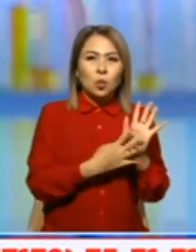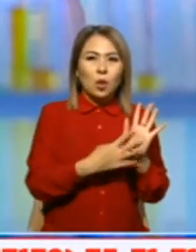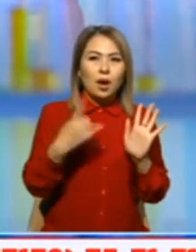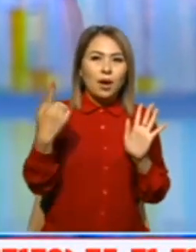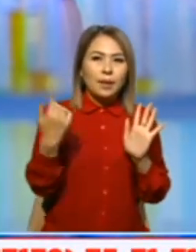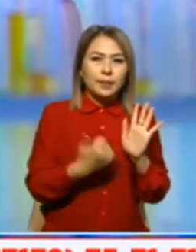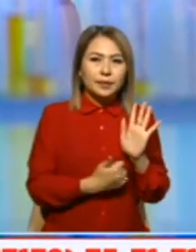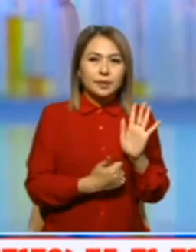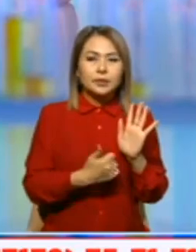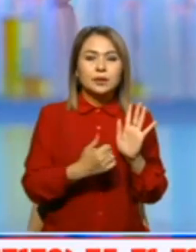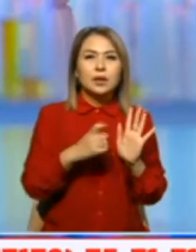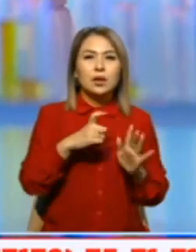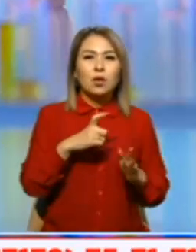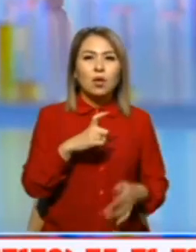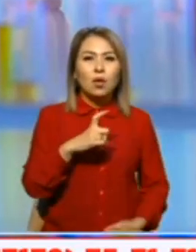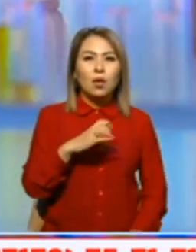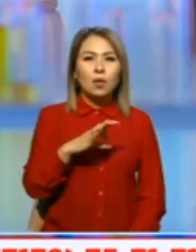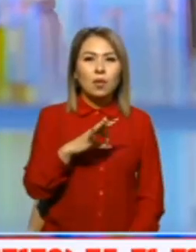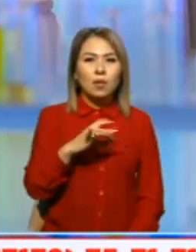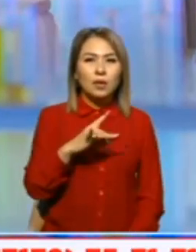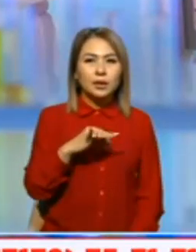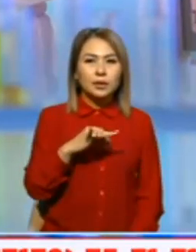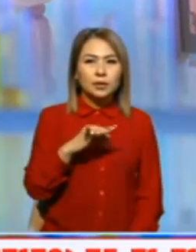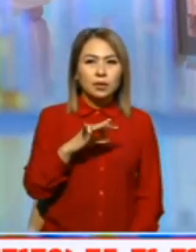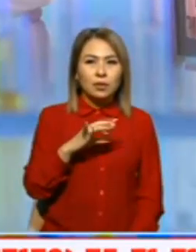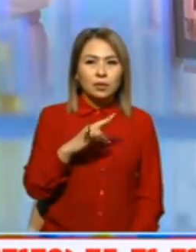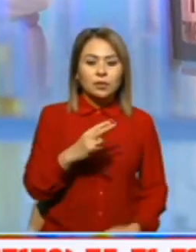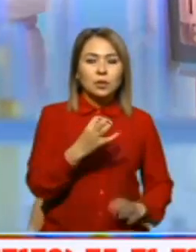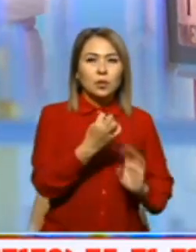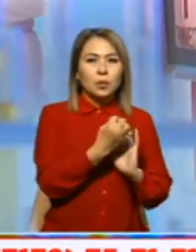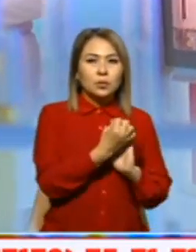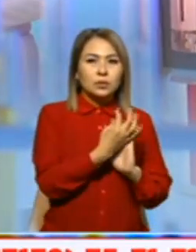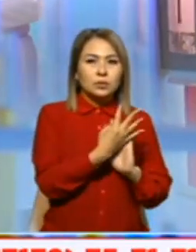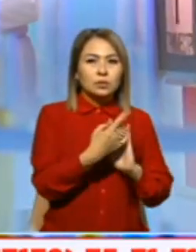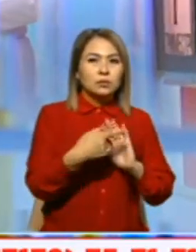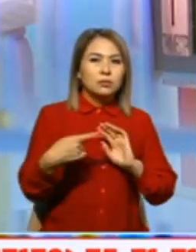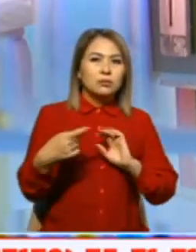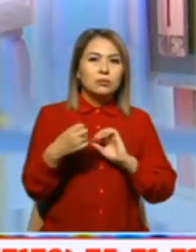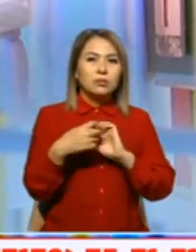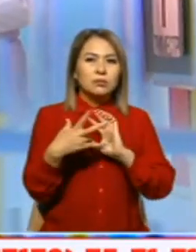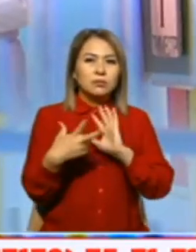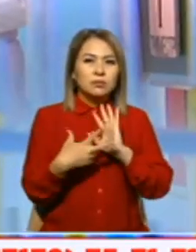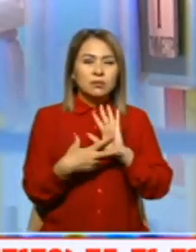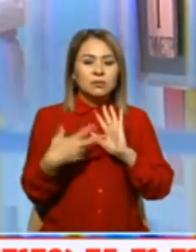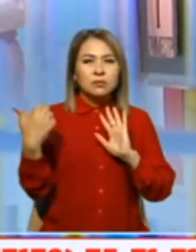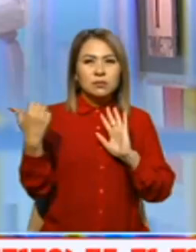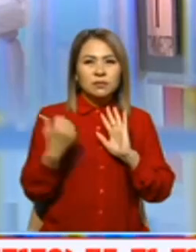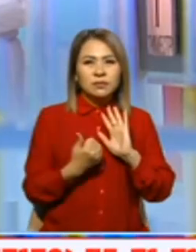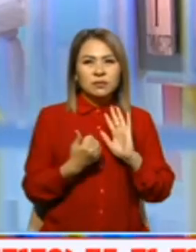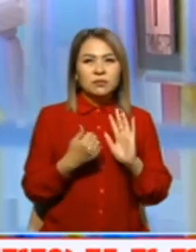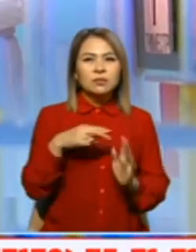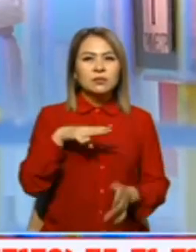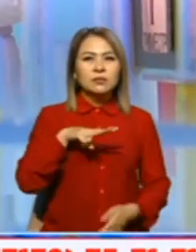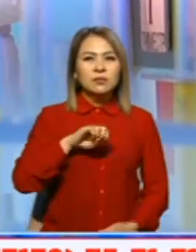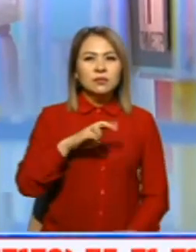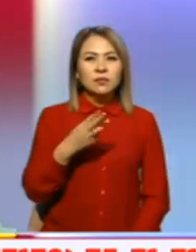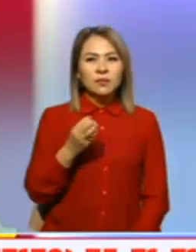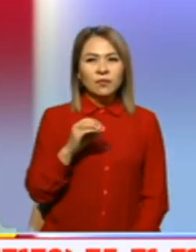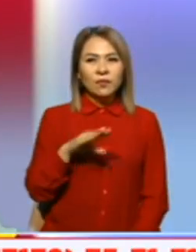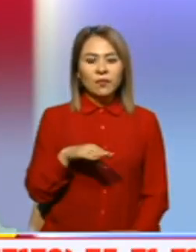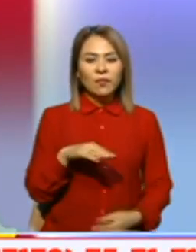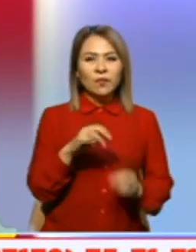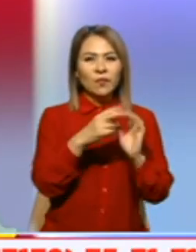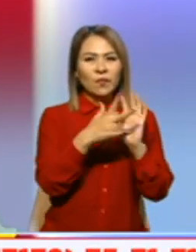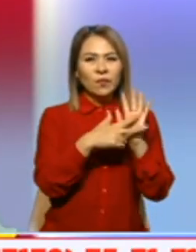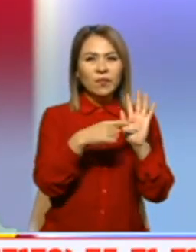деп аталады, хорион талшықтары. 14-ден, мысалы, 18 апталық аралығында плацента болады.